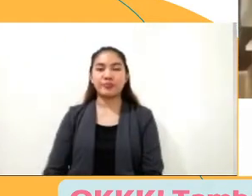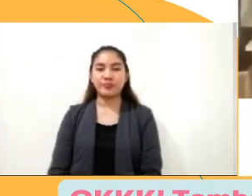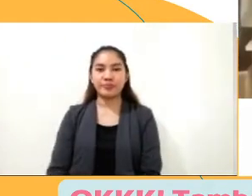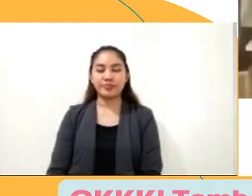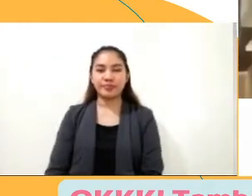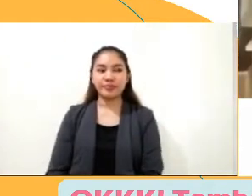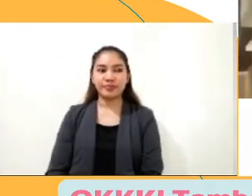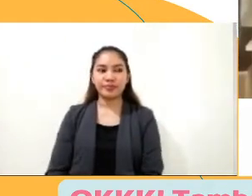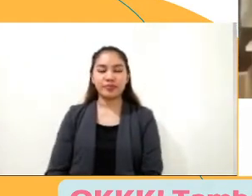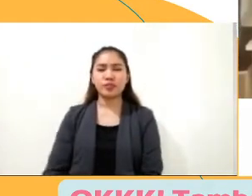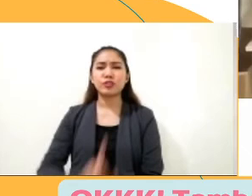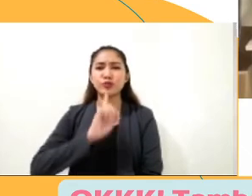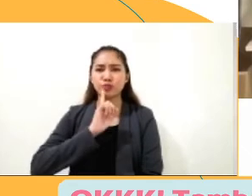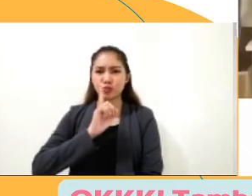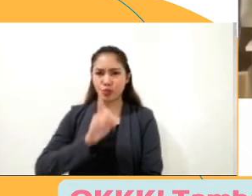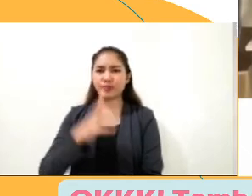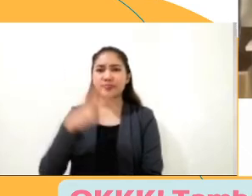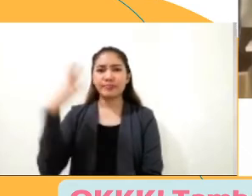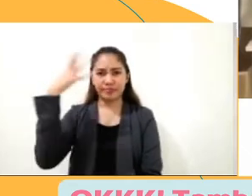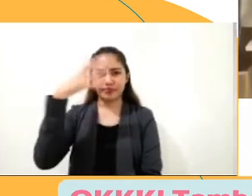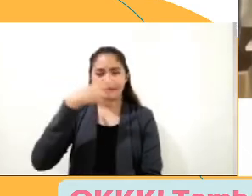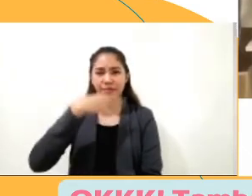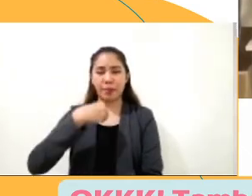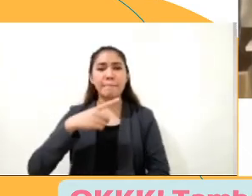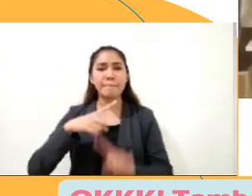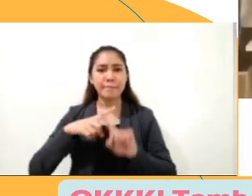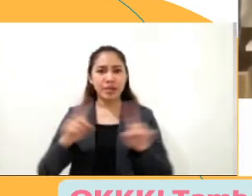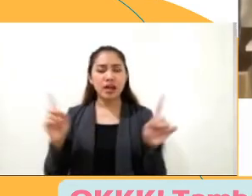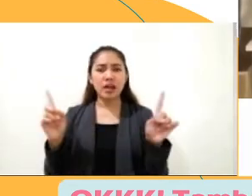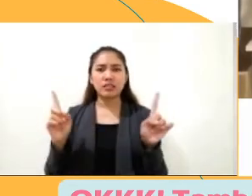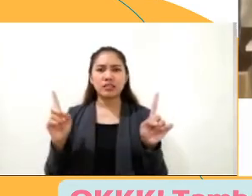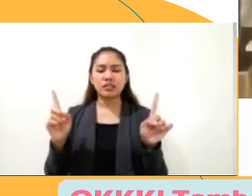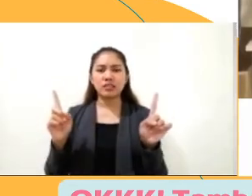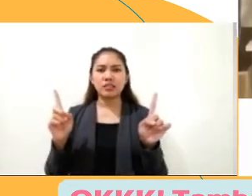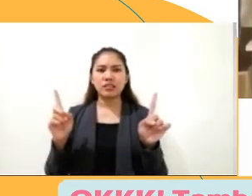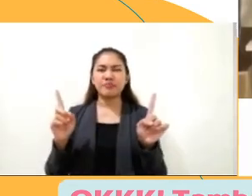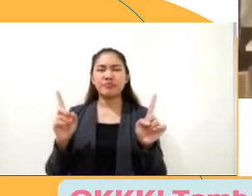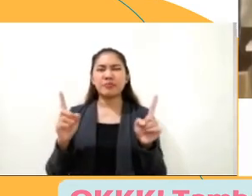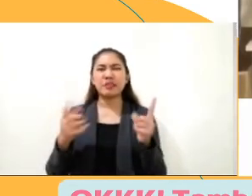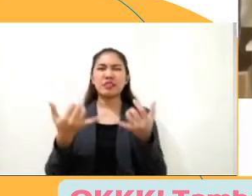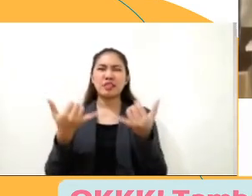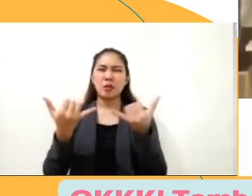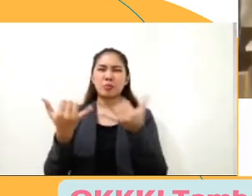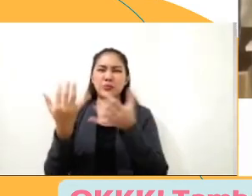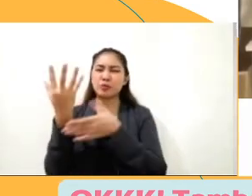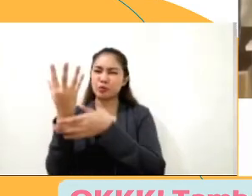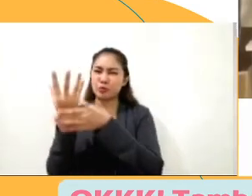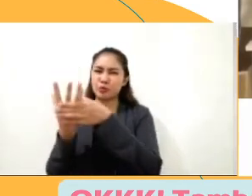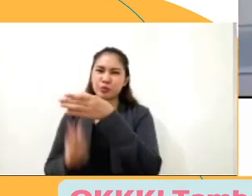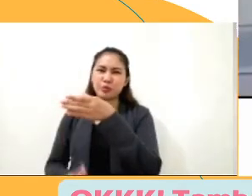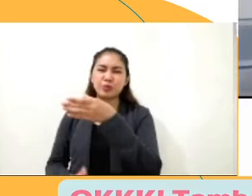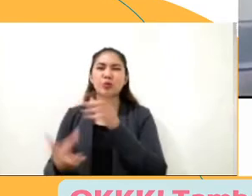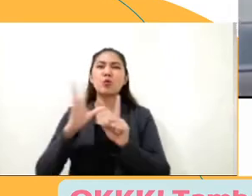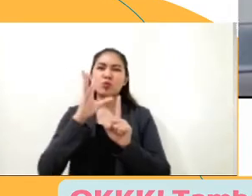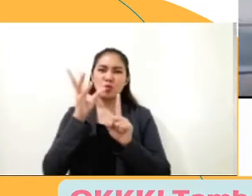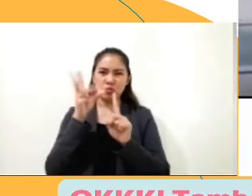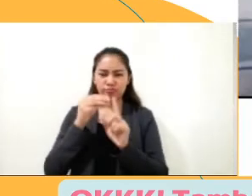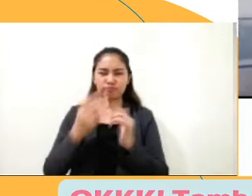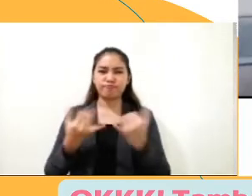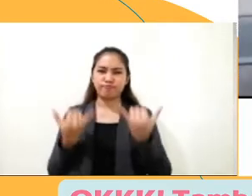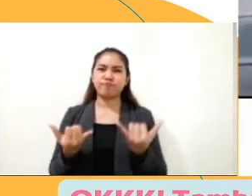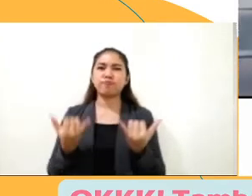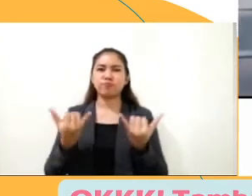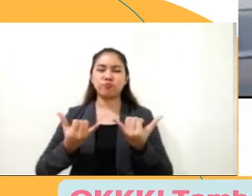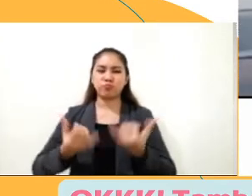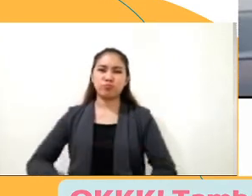Ito'y tunay nga na napakaganda, subalit tila ata nawawala na ang regalo ngayong kasalukuyan.